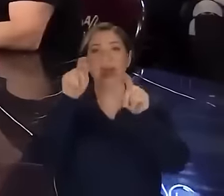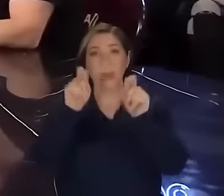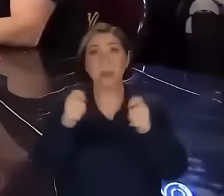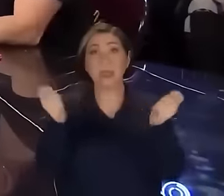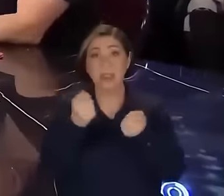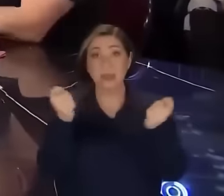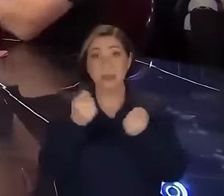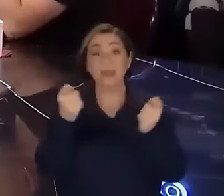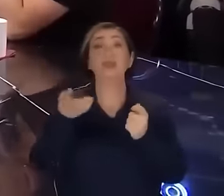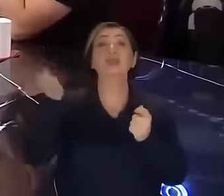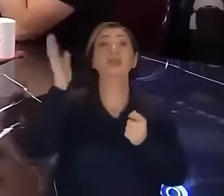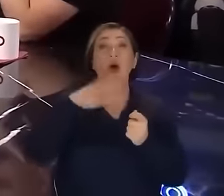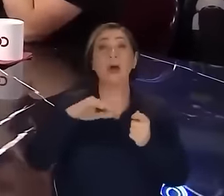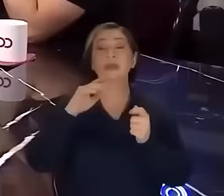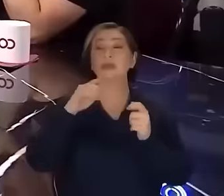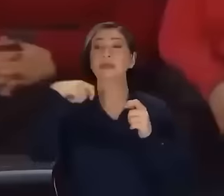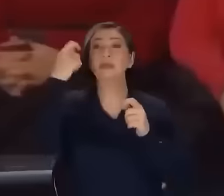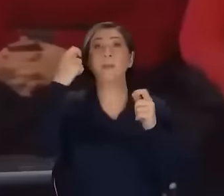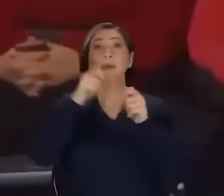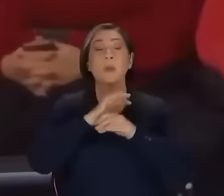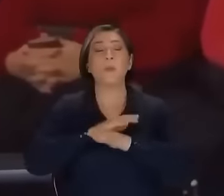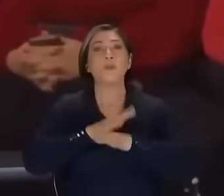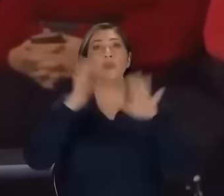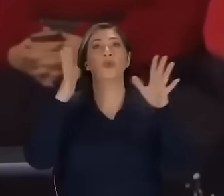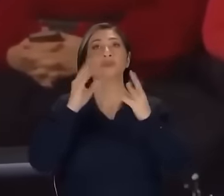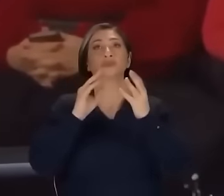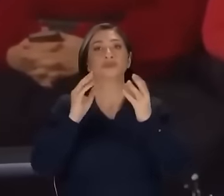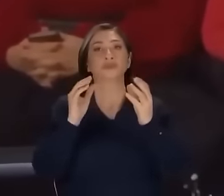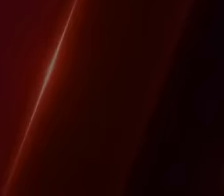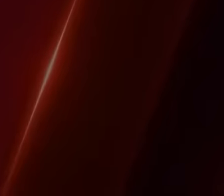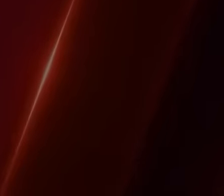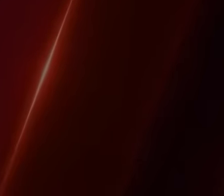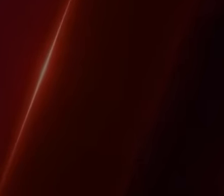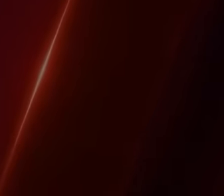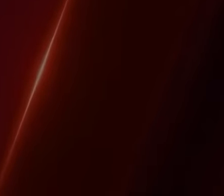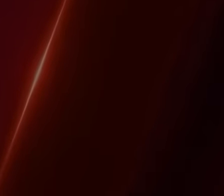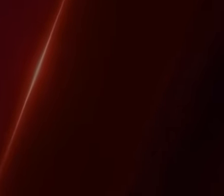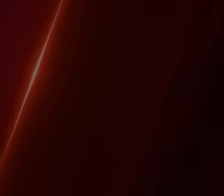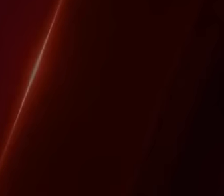yapılmaya çalışılmış. Sonra patlamış. Sinemada patlamış bir iş. Peki.